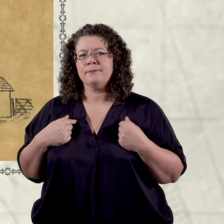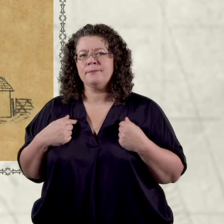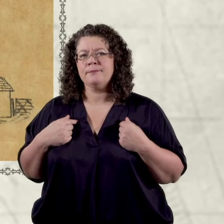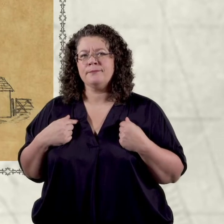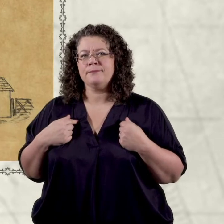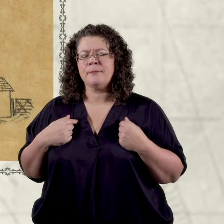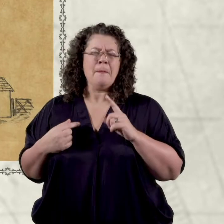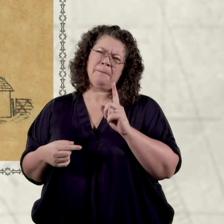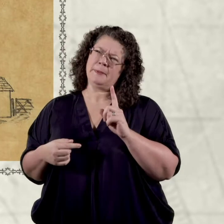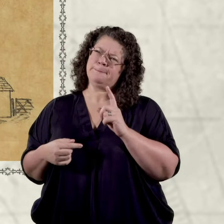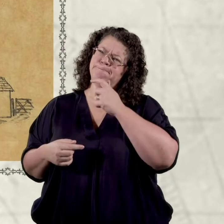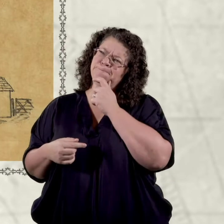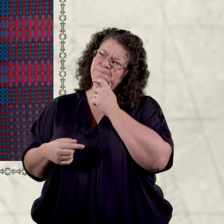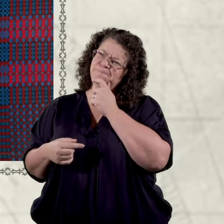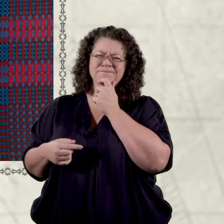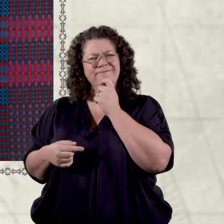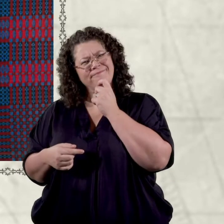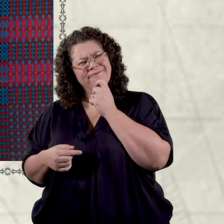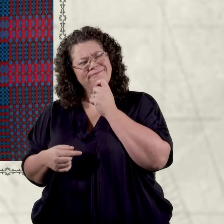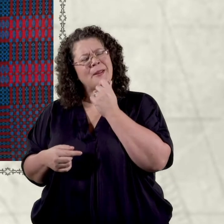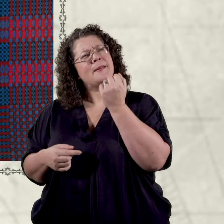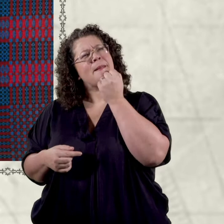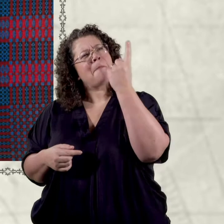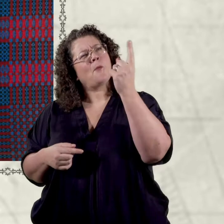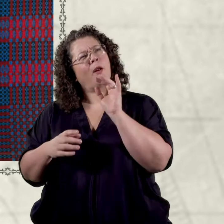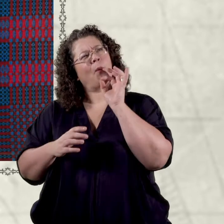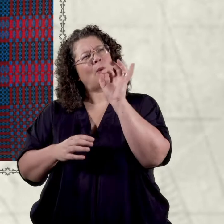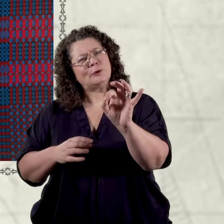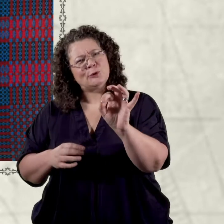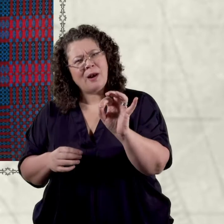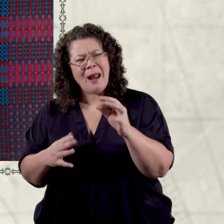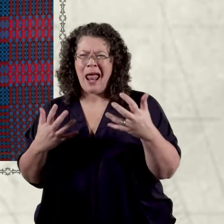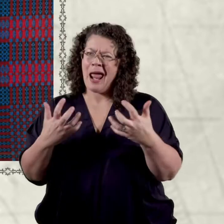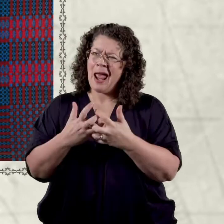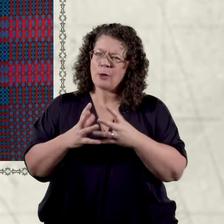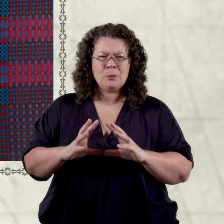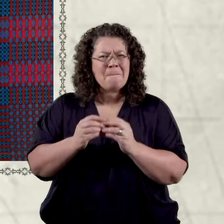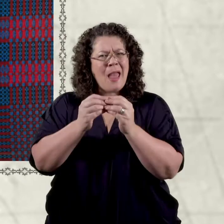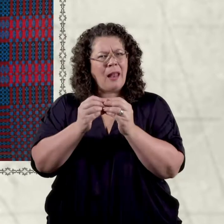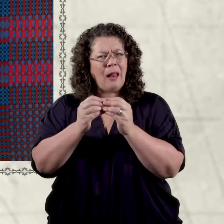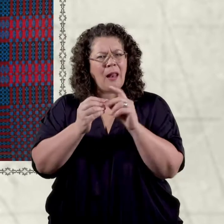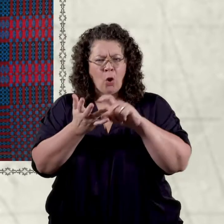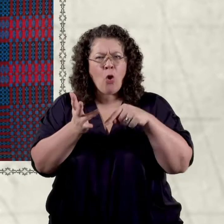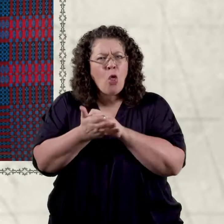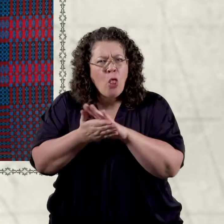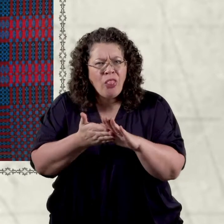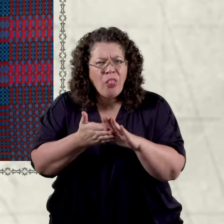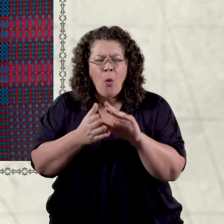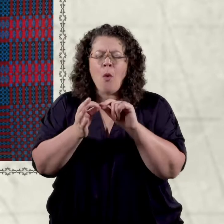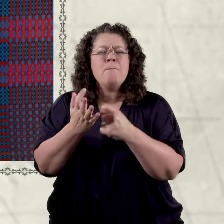yn holl bwysig. Ond y cwestiwn mawr yw, sut mae gwneud brethyn?